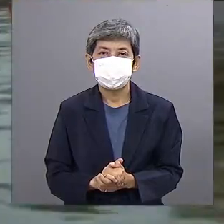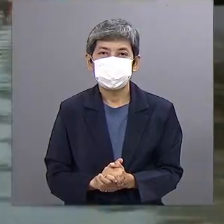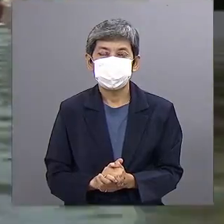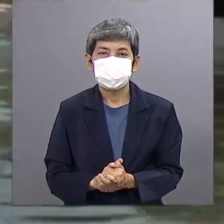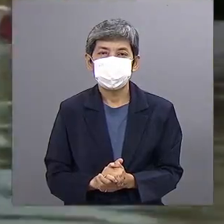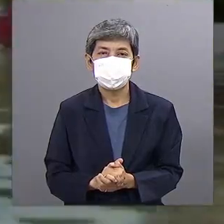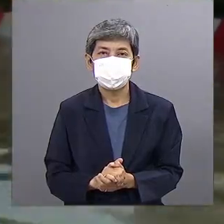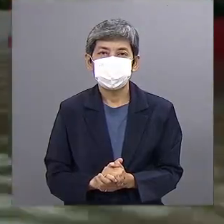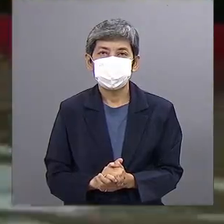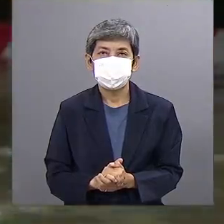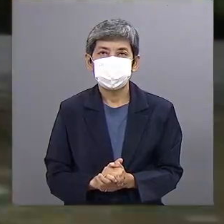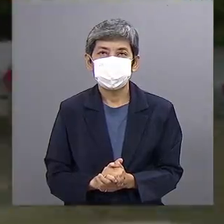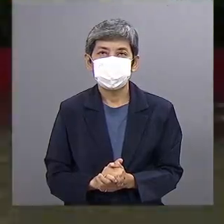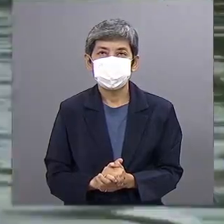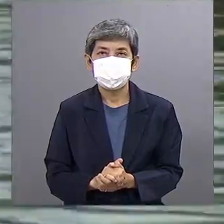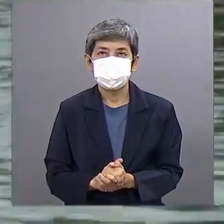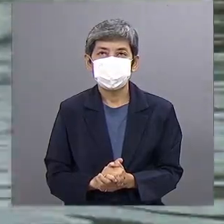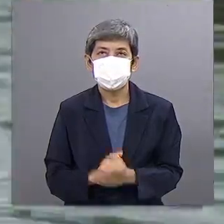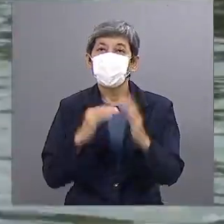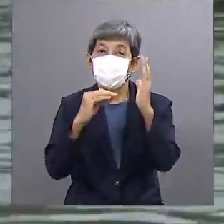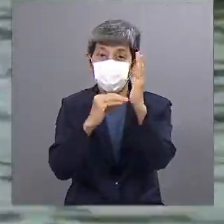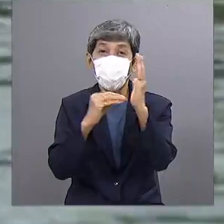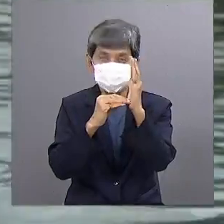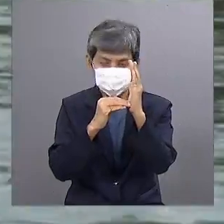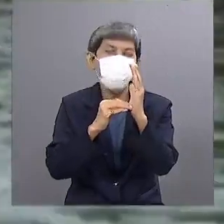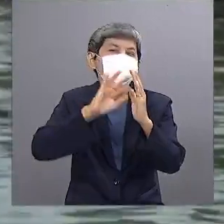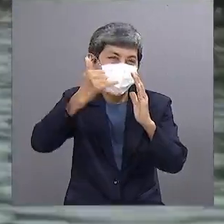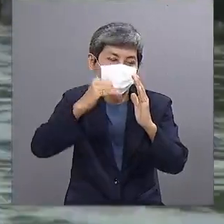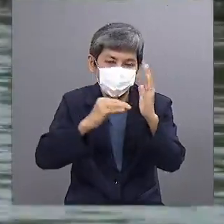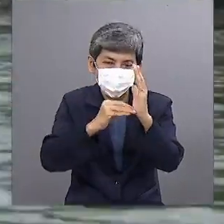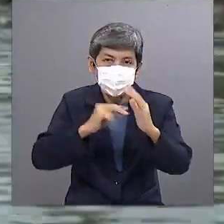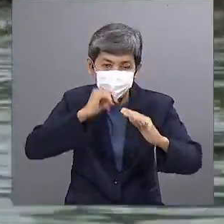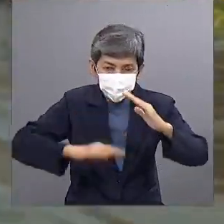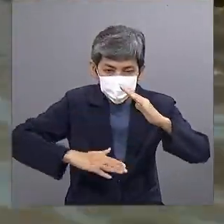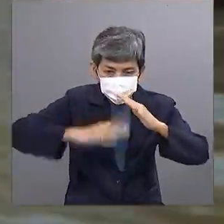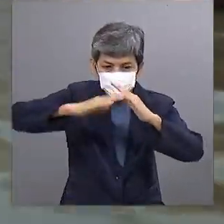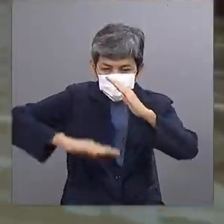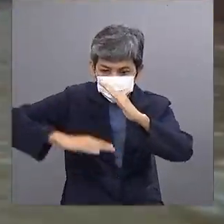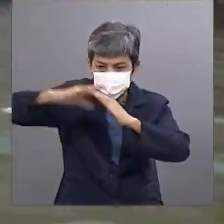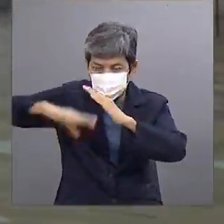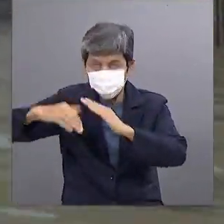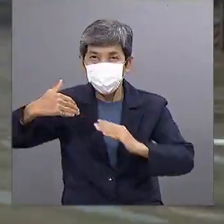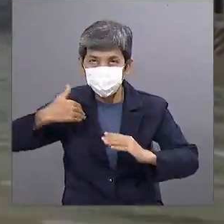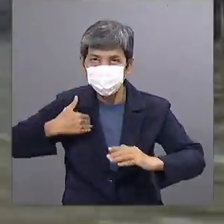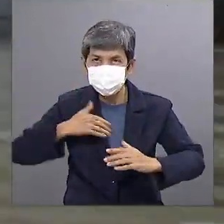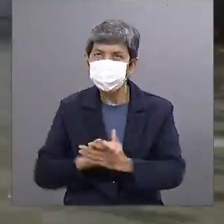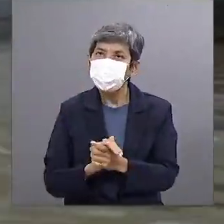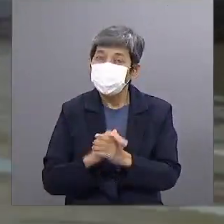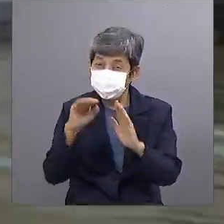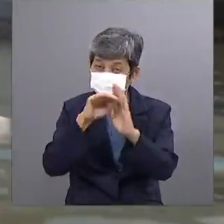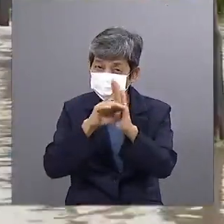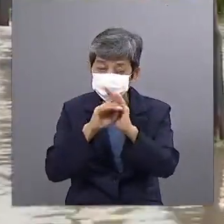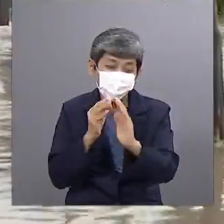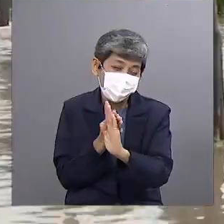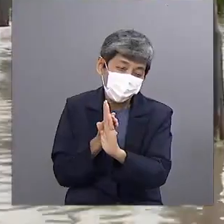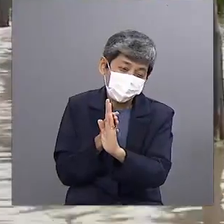เราเรียกว่ากรุงเทพจมที่จะจมน้ำเนี่ยเรื่องนี้มันเป็นเรื่องที่ ข้อมูลย้อนหลัง